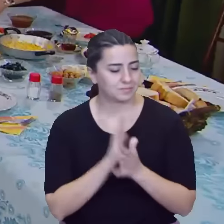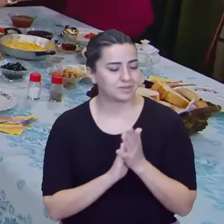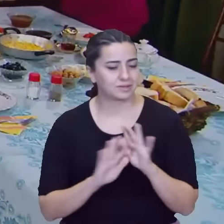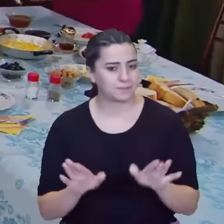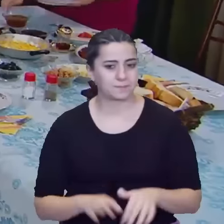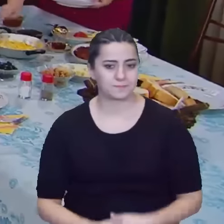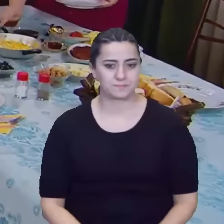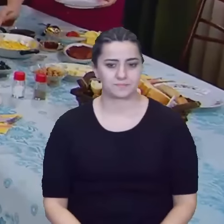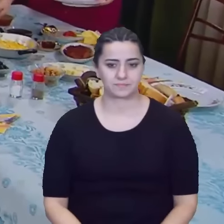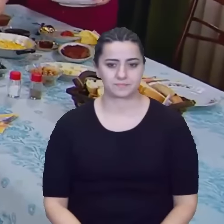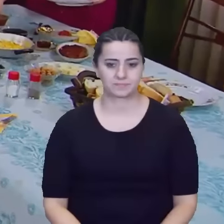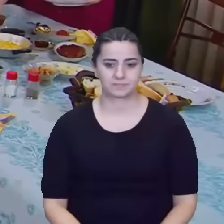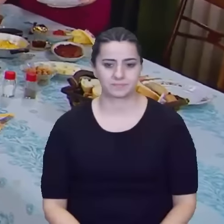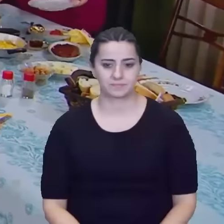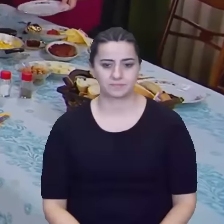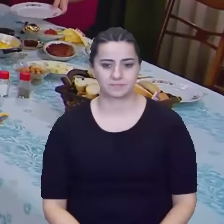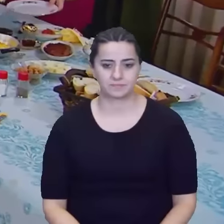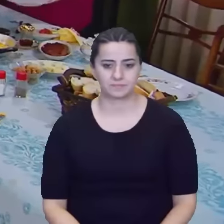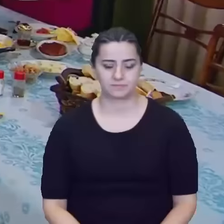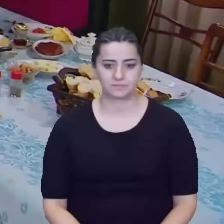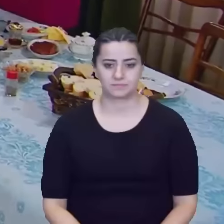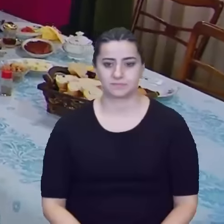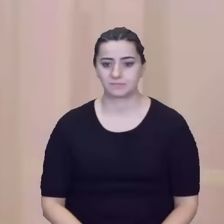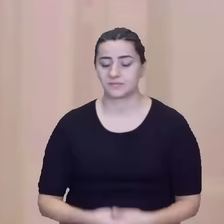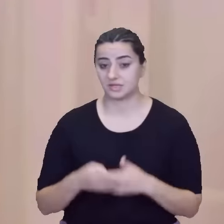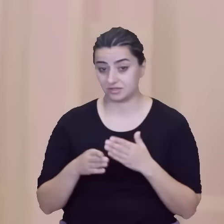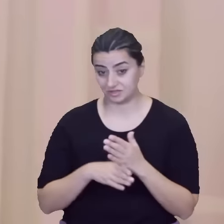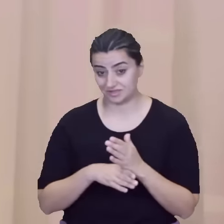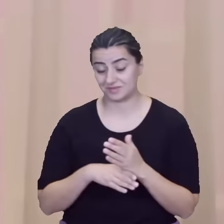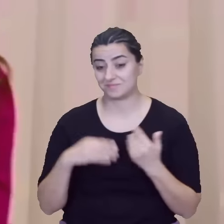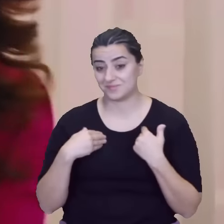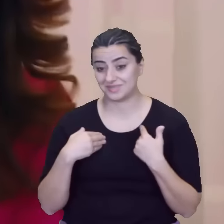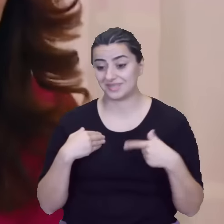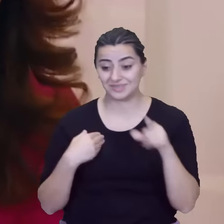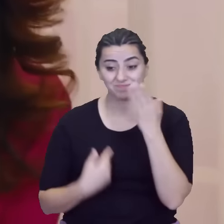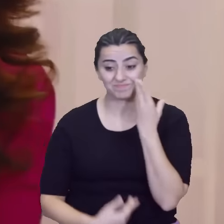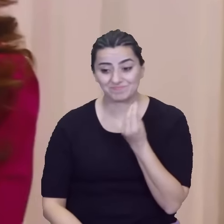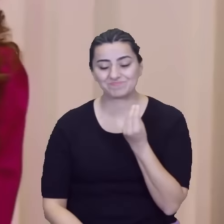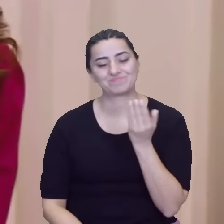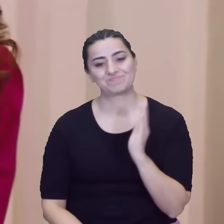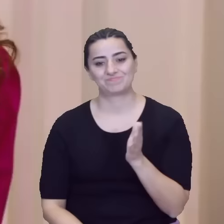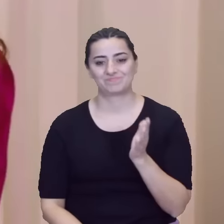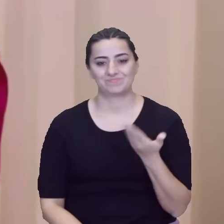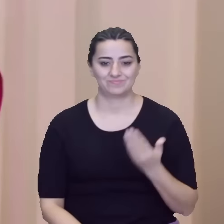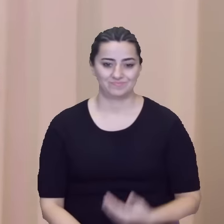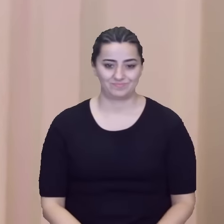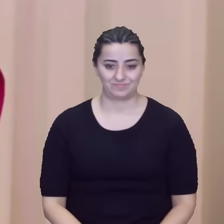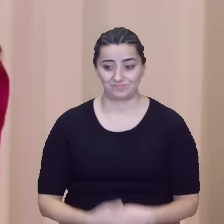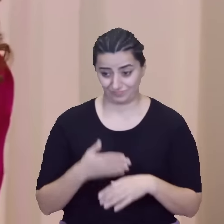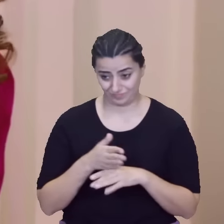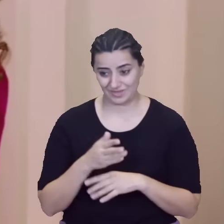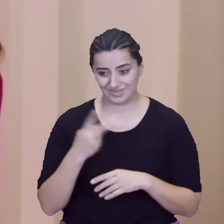Fevcim. Nazlı yumurta servis ediyor. Ya aslında, ya biz de izleyebilseydik güzel olurdu. Anneciğim değil